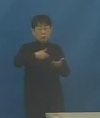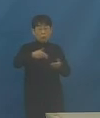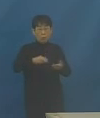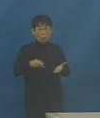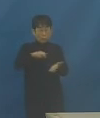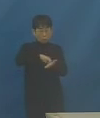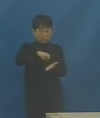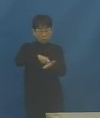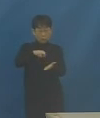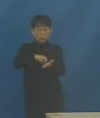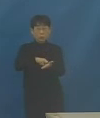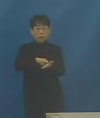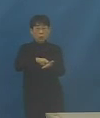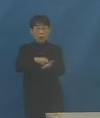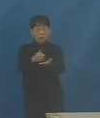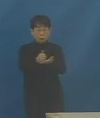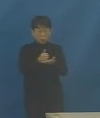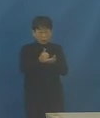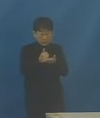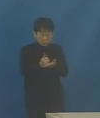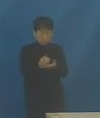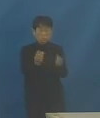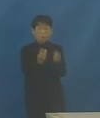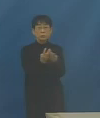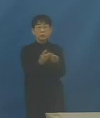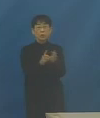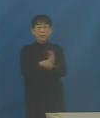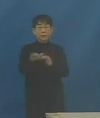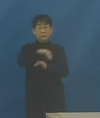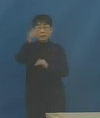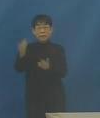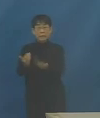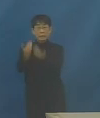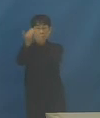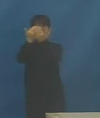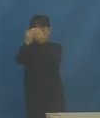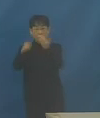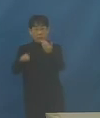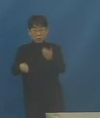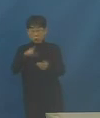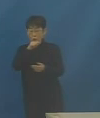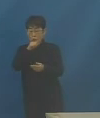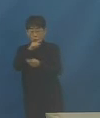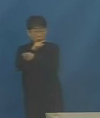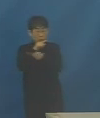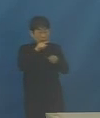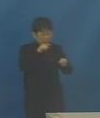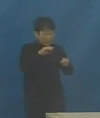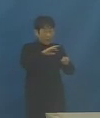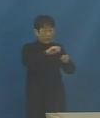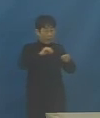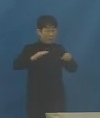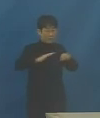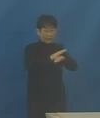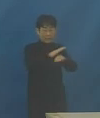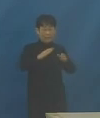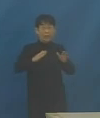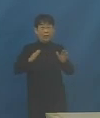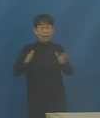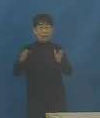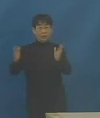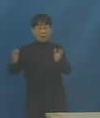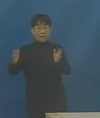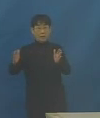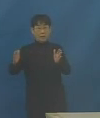ね山陰本線の鳥取から浜坂のところこの岩見